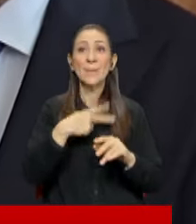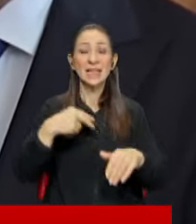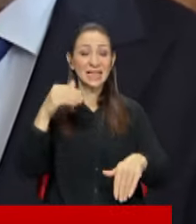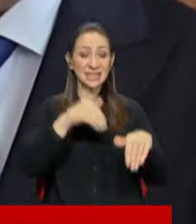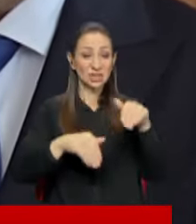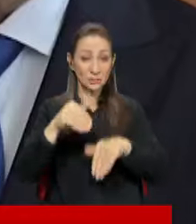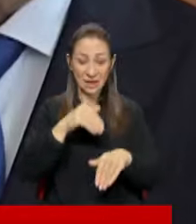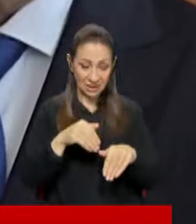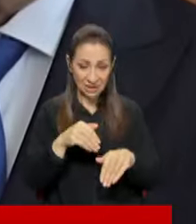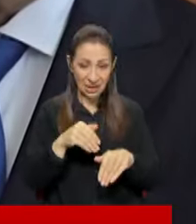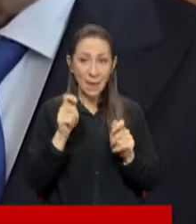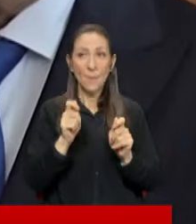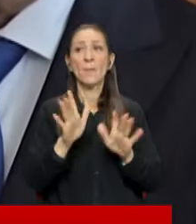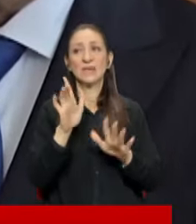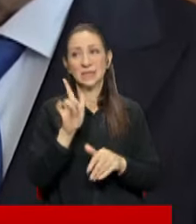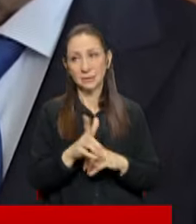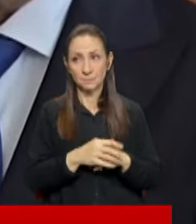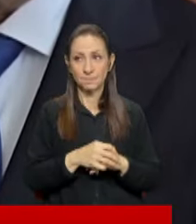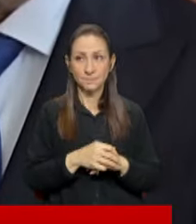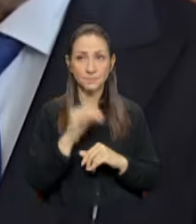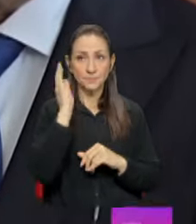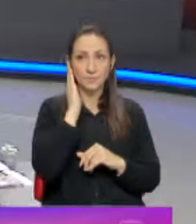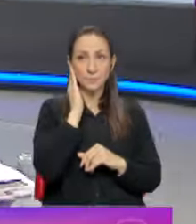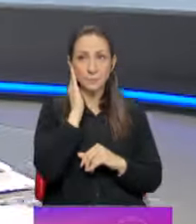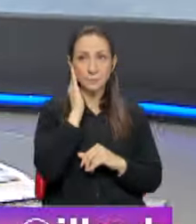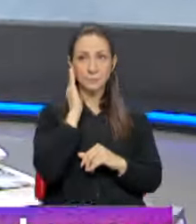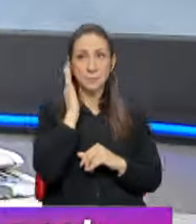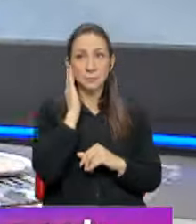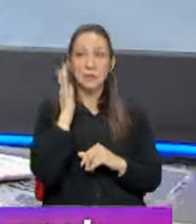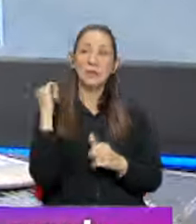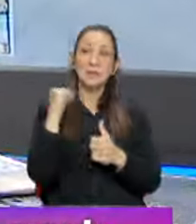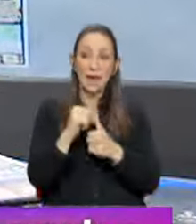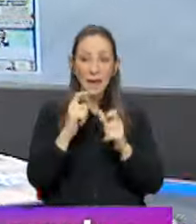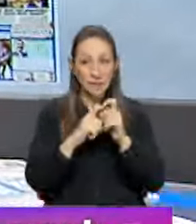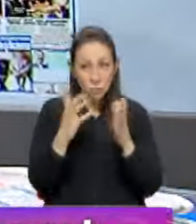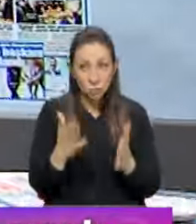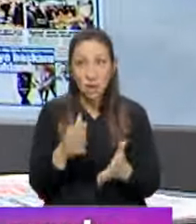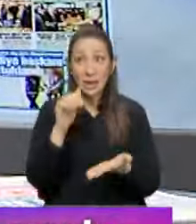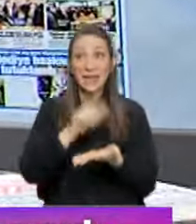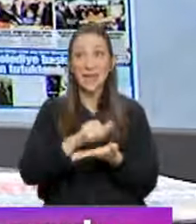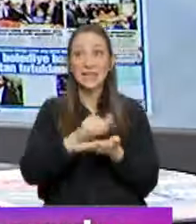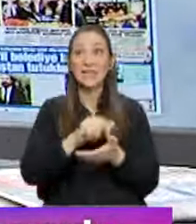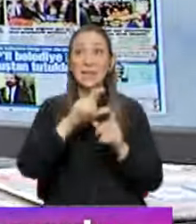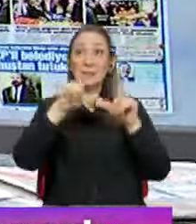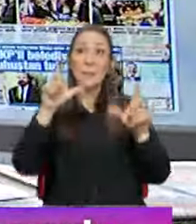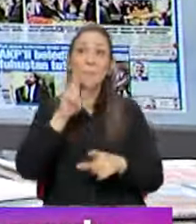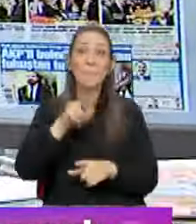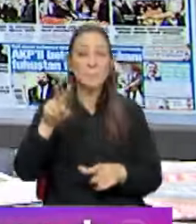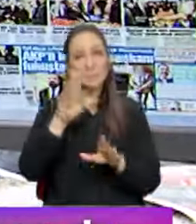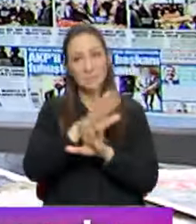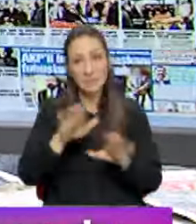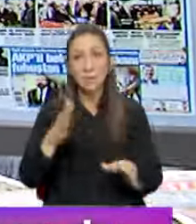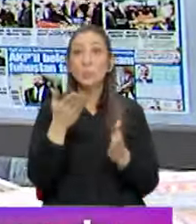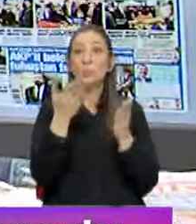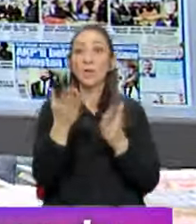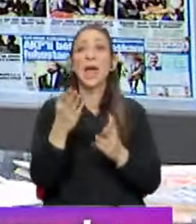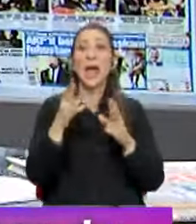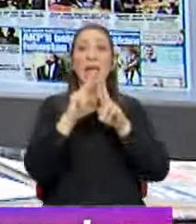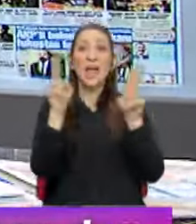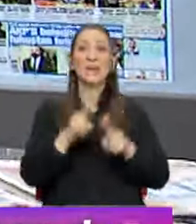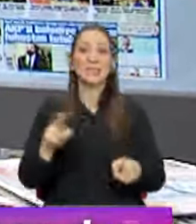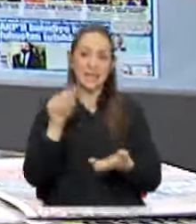seçimlerin yapılmaması lazım. Tekrar geçmiş olsun. Gazete turumuzu tamamlayalım. Buyurun.